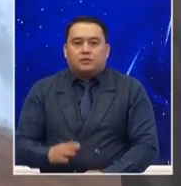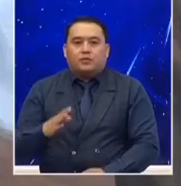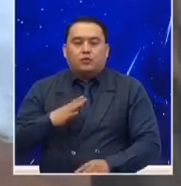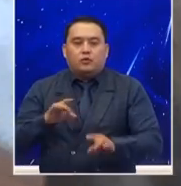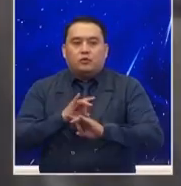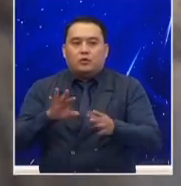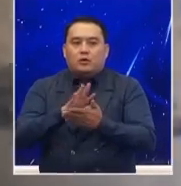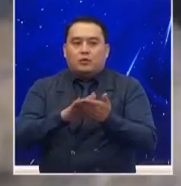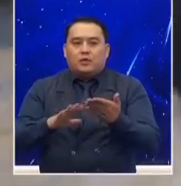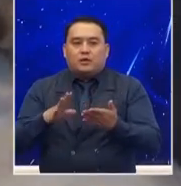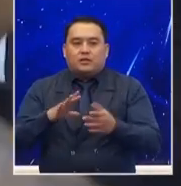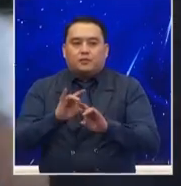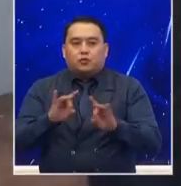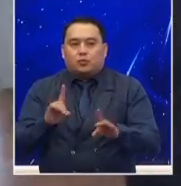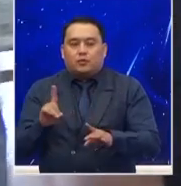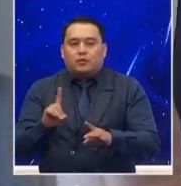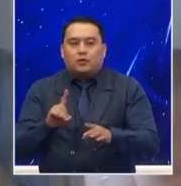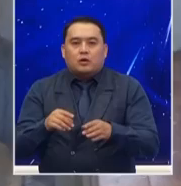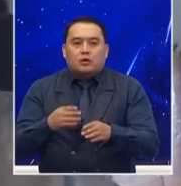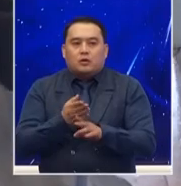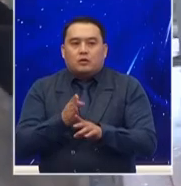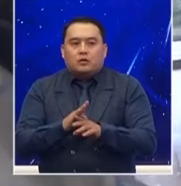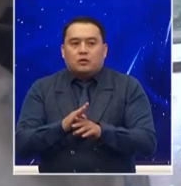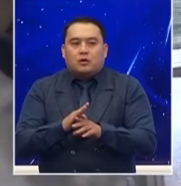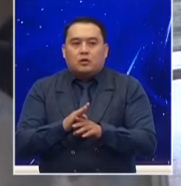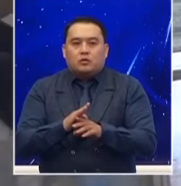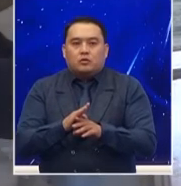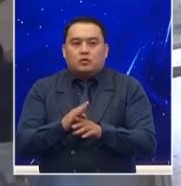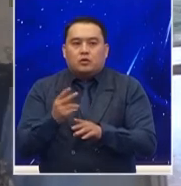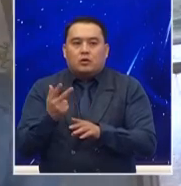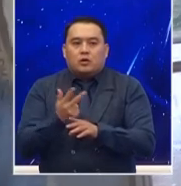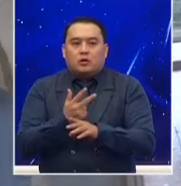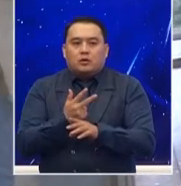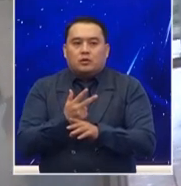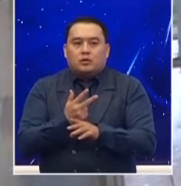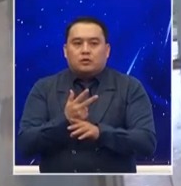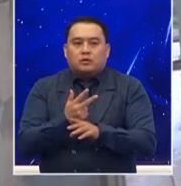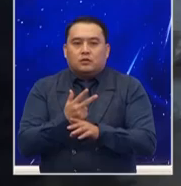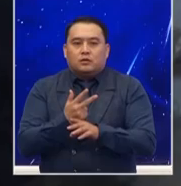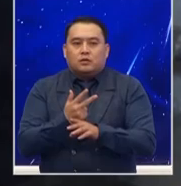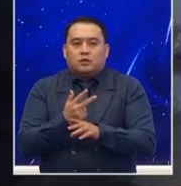Күзде и көктем кезінде 2 рет. Болмаса 3 рет артық етпей.